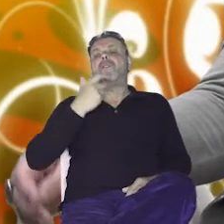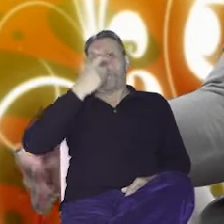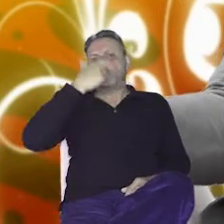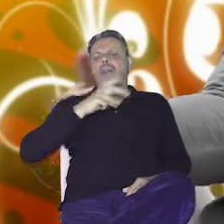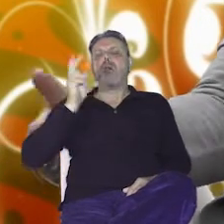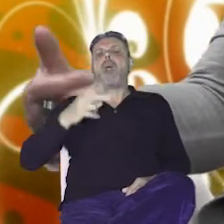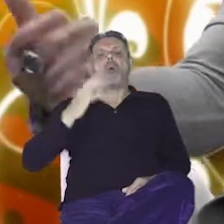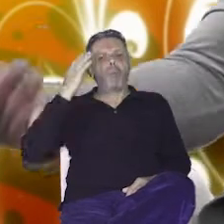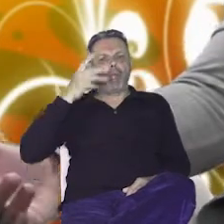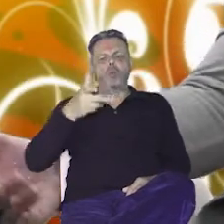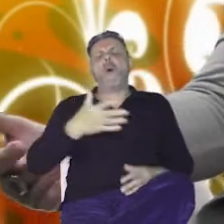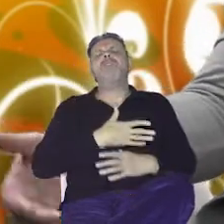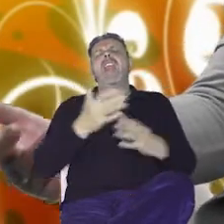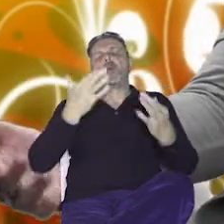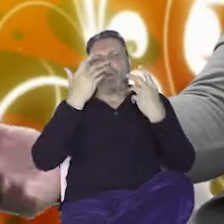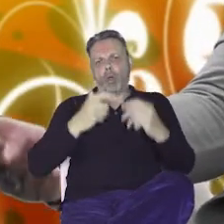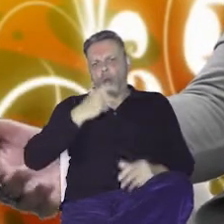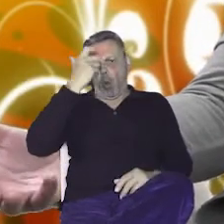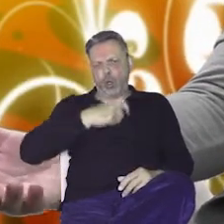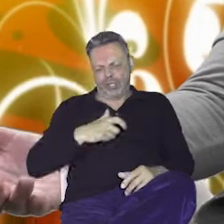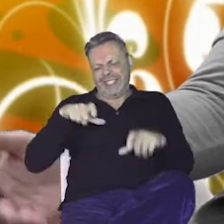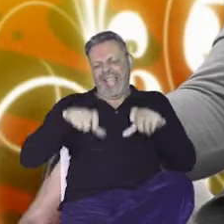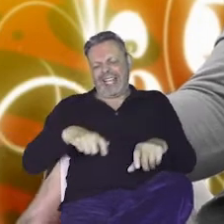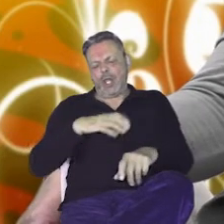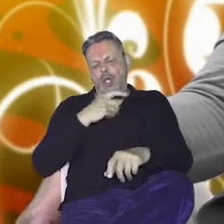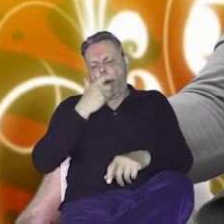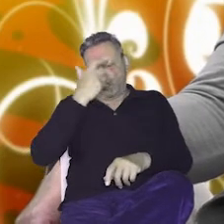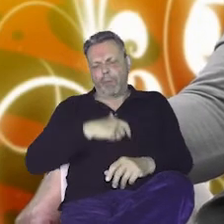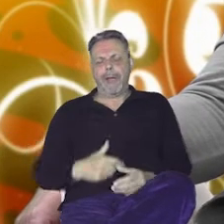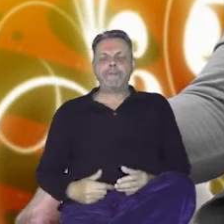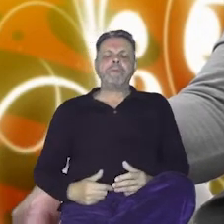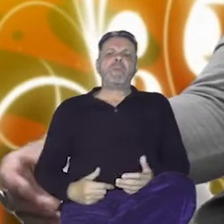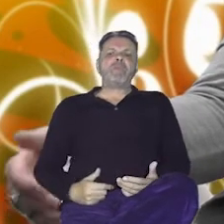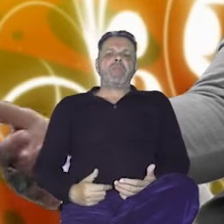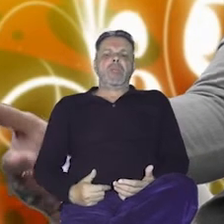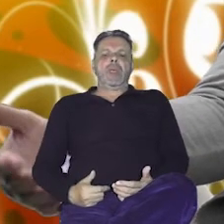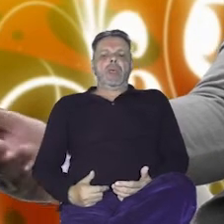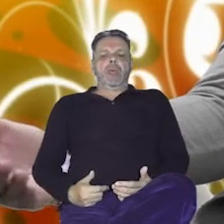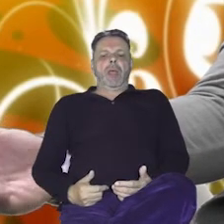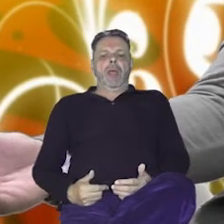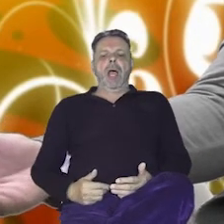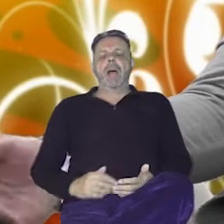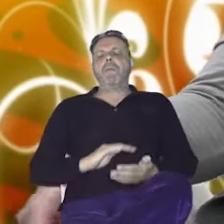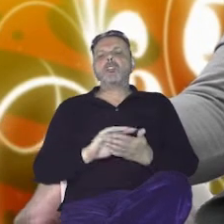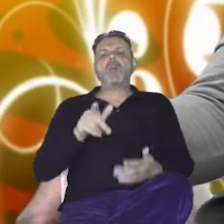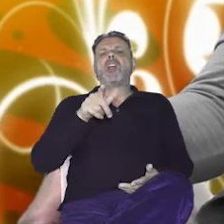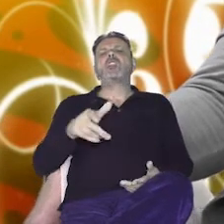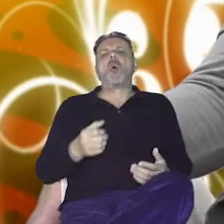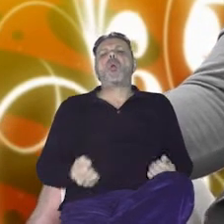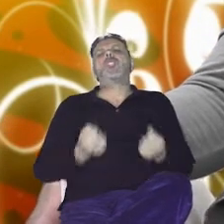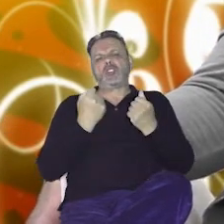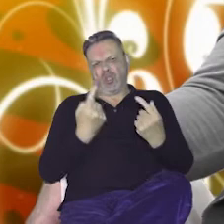o tolikom velikom broju osoba starije životne dobi koji su u domu, a pogotovo kada su oni u težoj